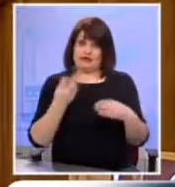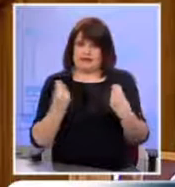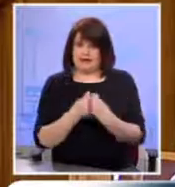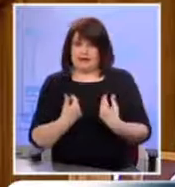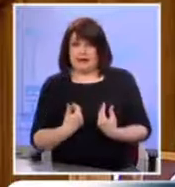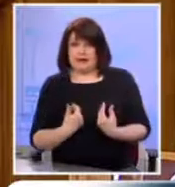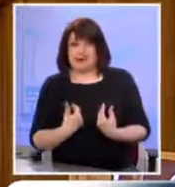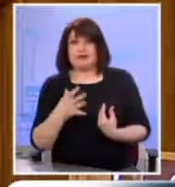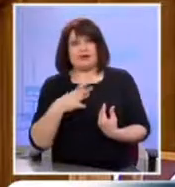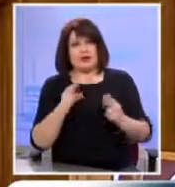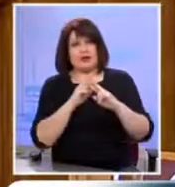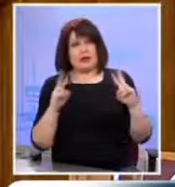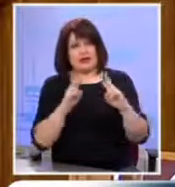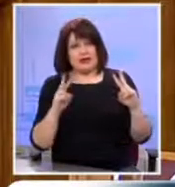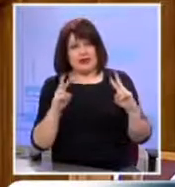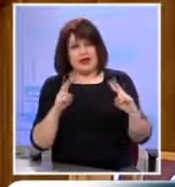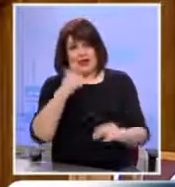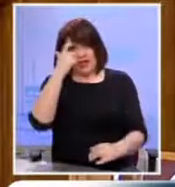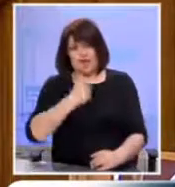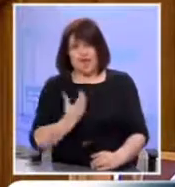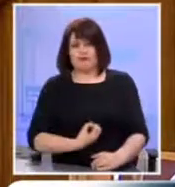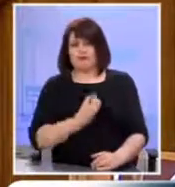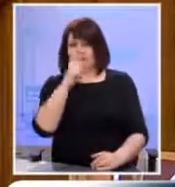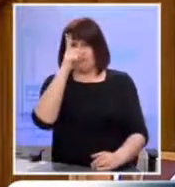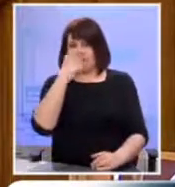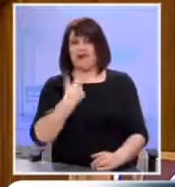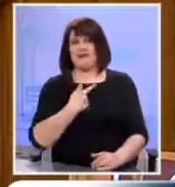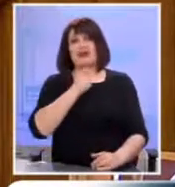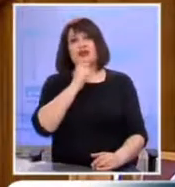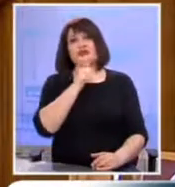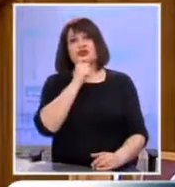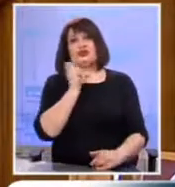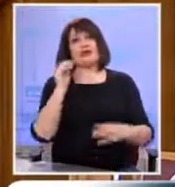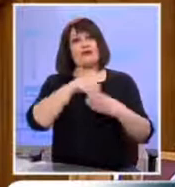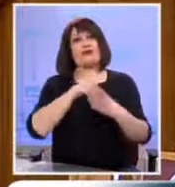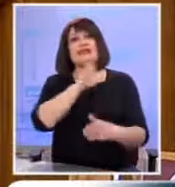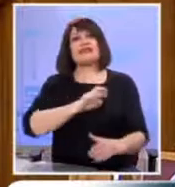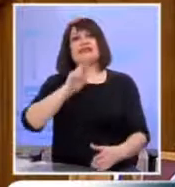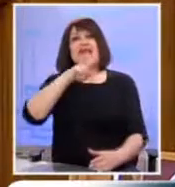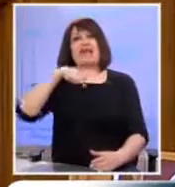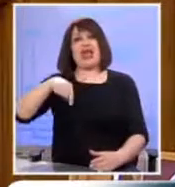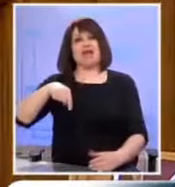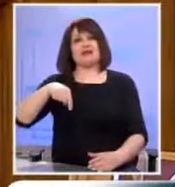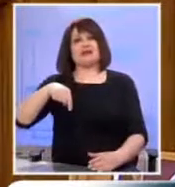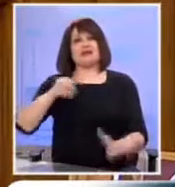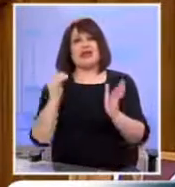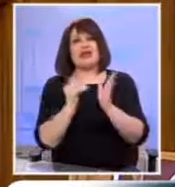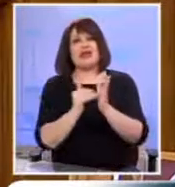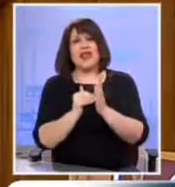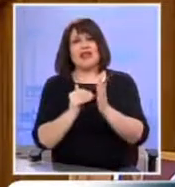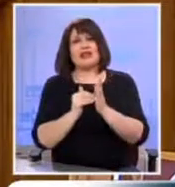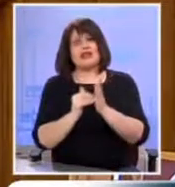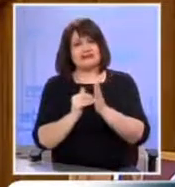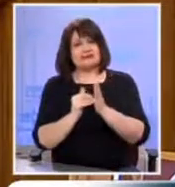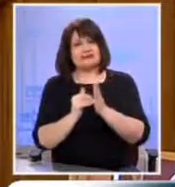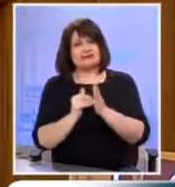θέλω να ξεκαθαρίσω ότι είμαι πολύ περήφανη που είμαι δημοσιογράφος της ΕΡΤ. Μια από τους χιλιάδες εργαζόμενους που αμείβονταν